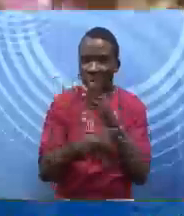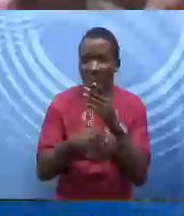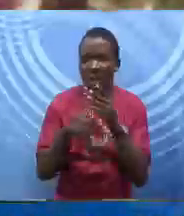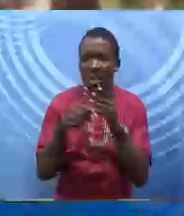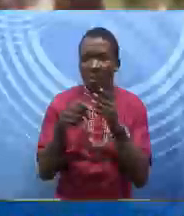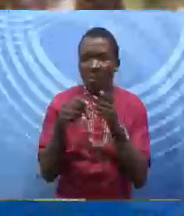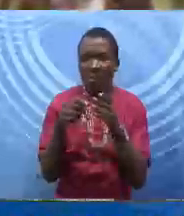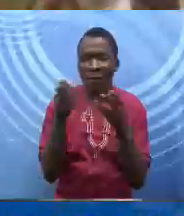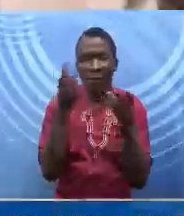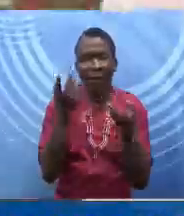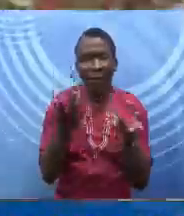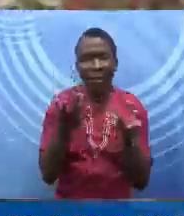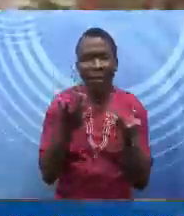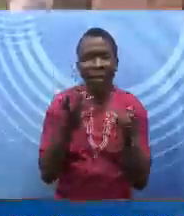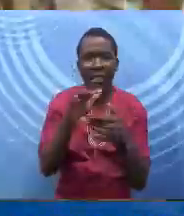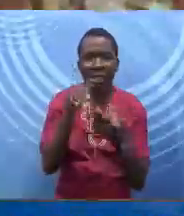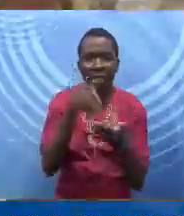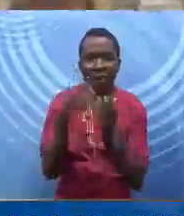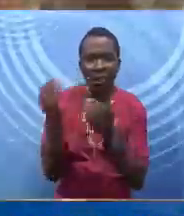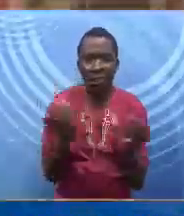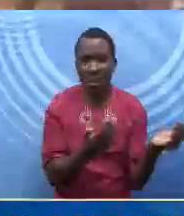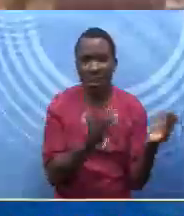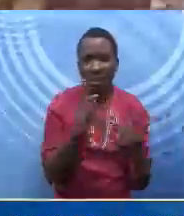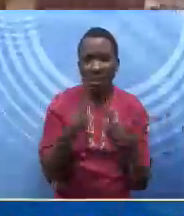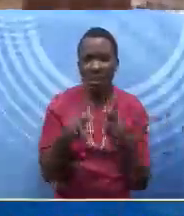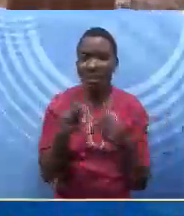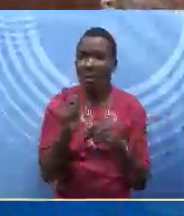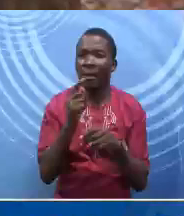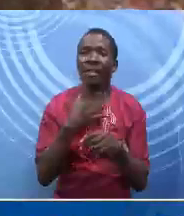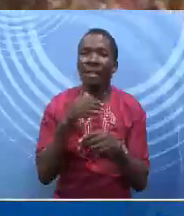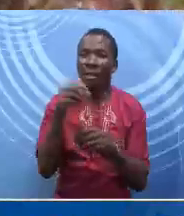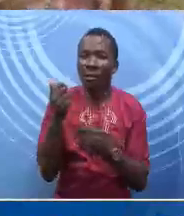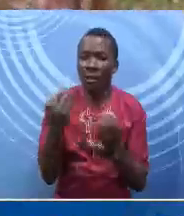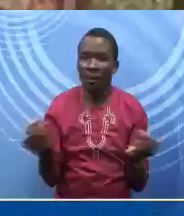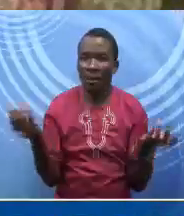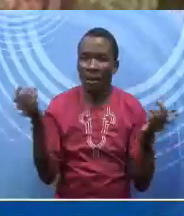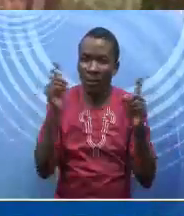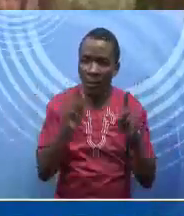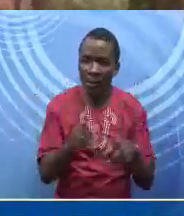Ariko ni ikigo cyakira abantu, ntibashaka ko abandi bana bazamo bakarara